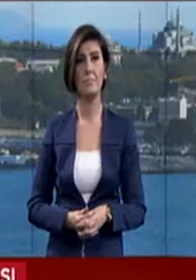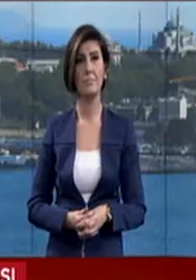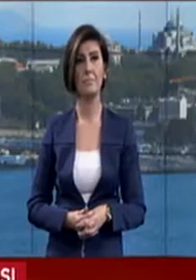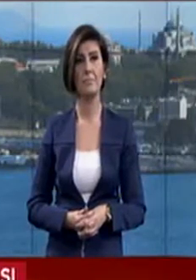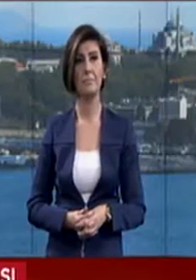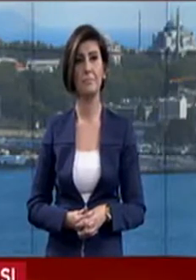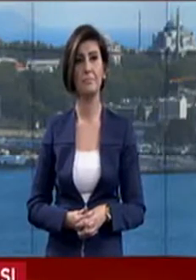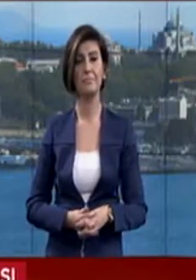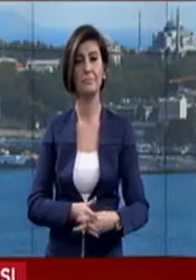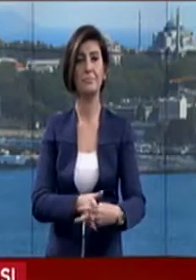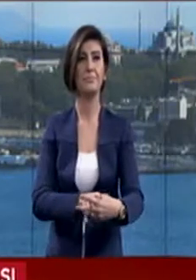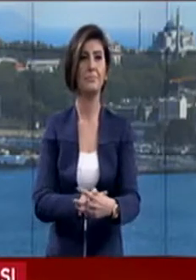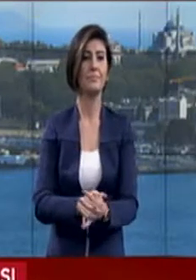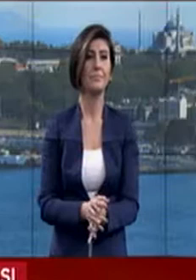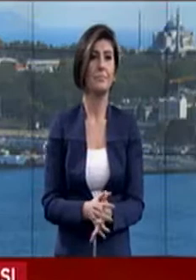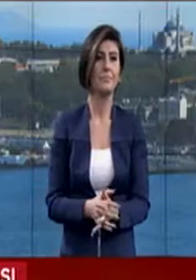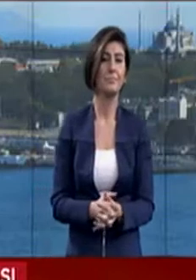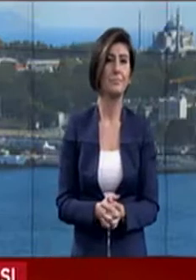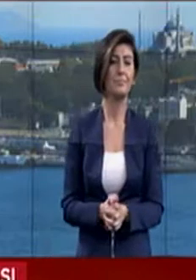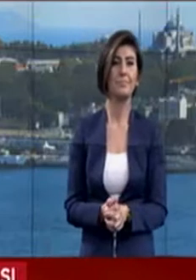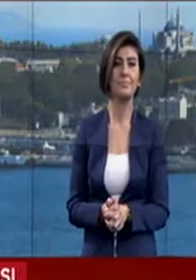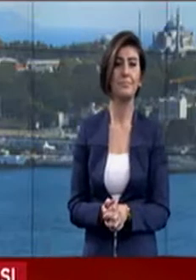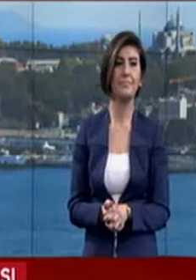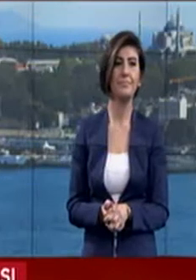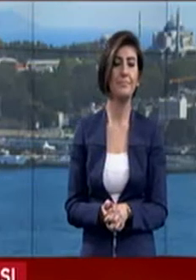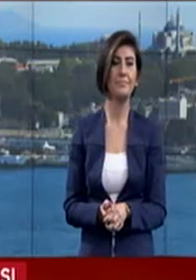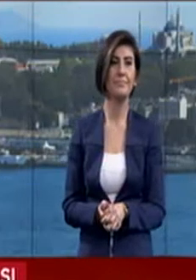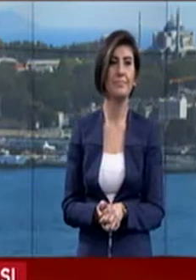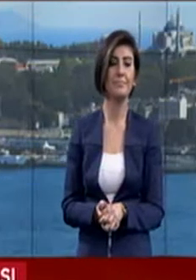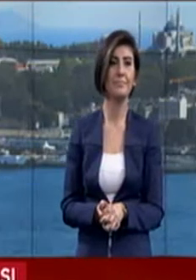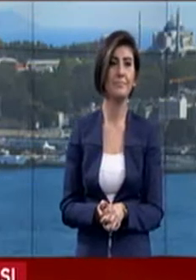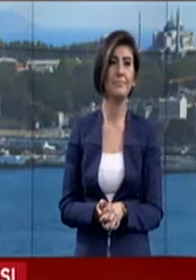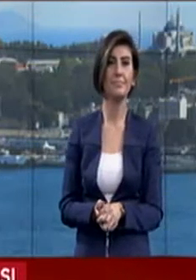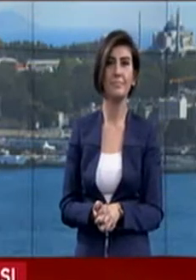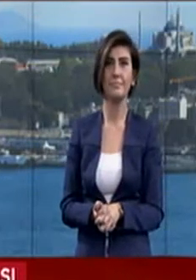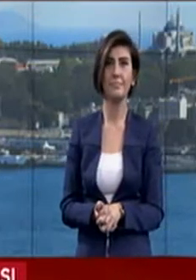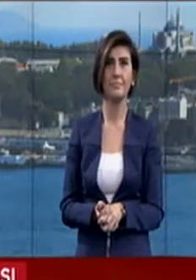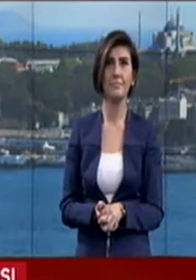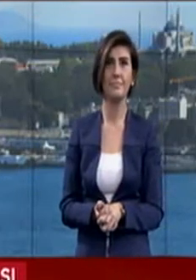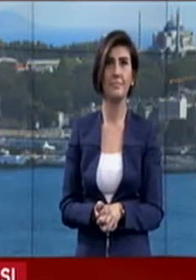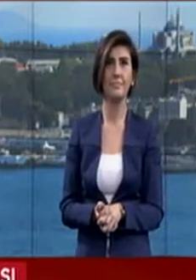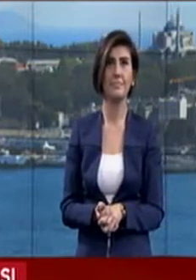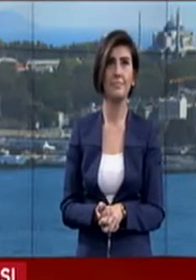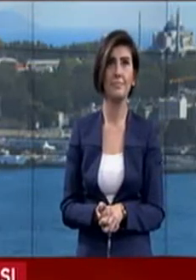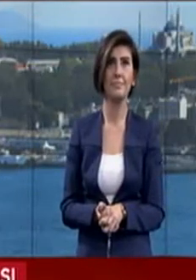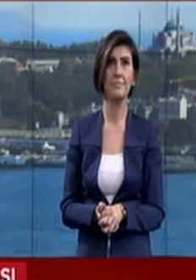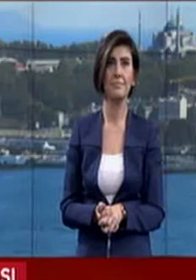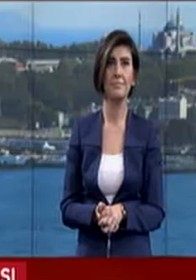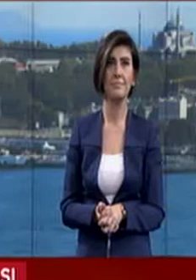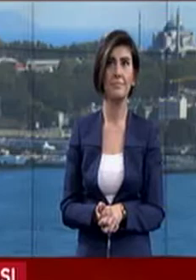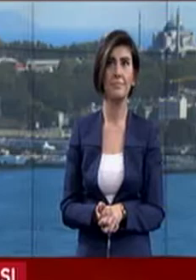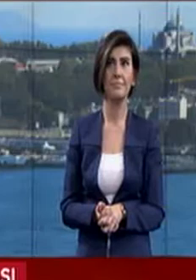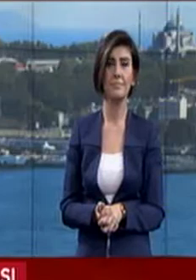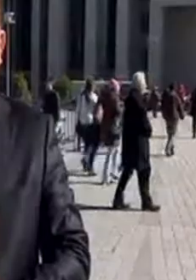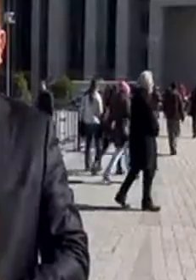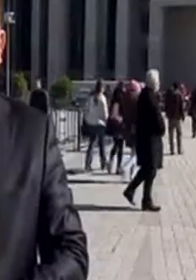yöneltiliyor. Aralarında bazı emniyet müdürlerinde bulunduğu 55 sanık bu dava kapsamında tutuklu olarak yargılanıyordu. Dün davanın